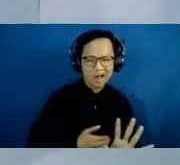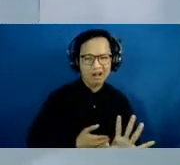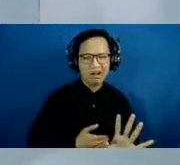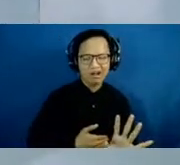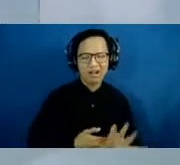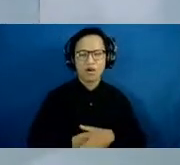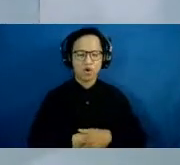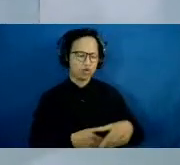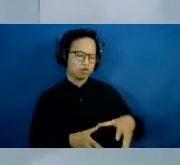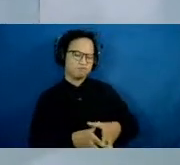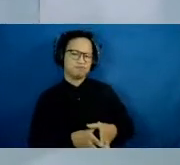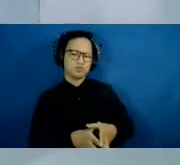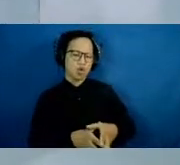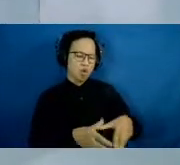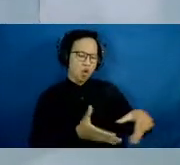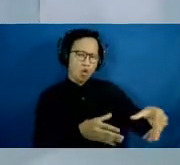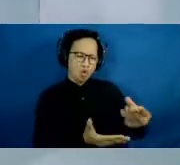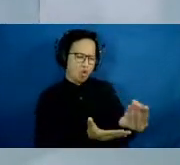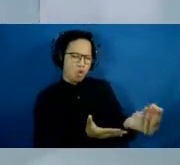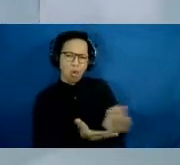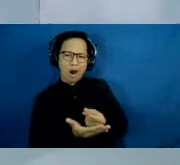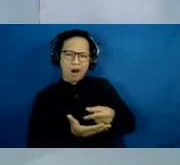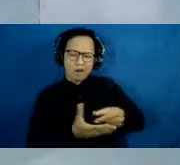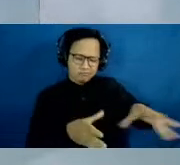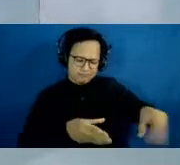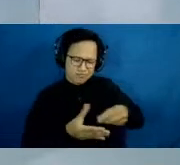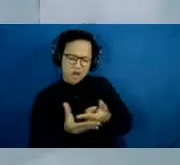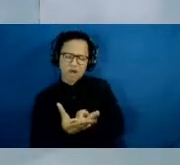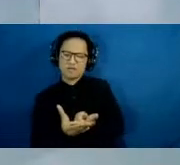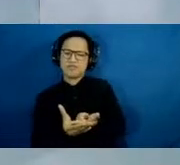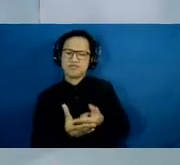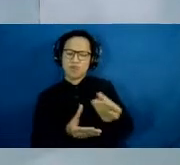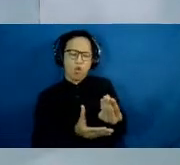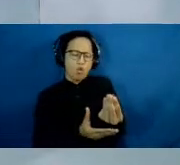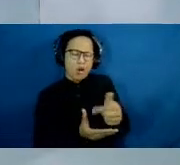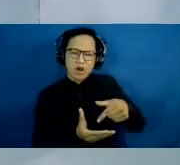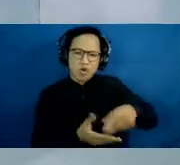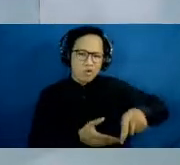untuk mengembangkan usaha, malah untuk lebih banyak mengeluarkan biaya daripada